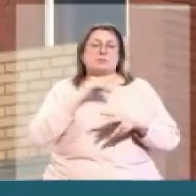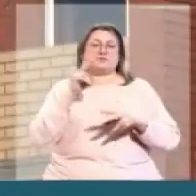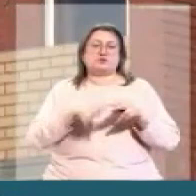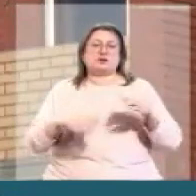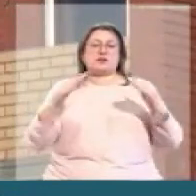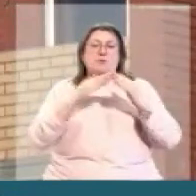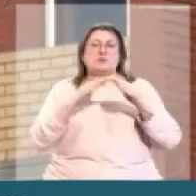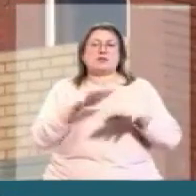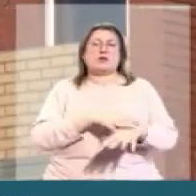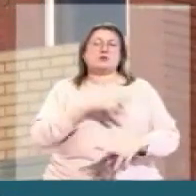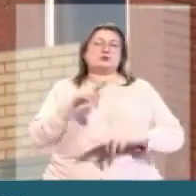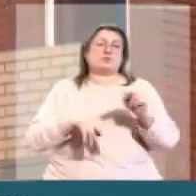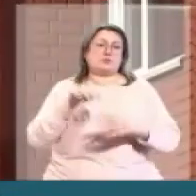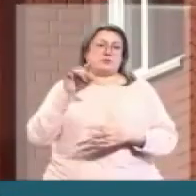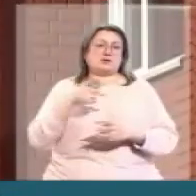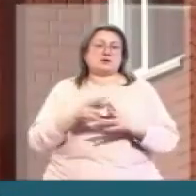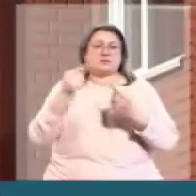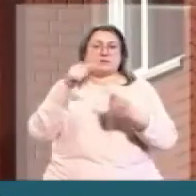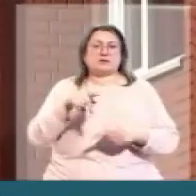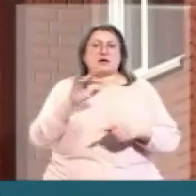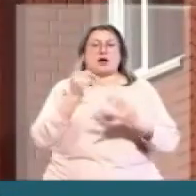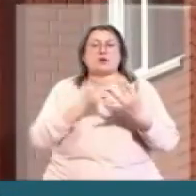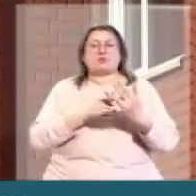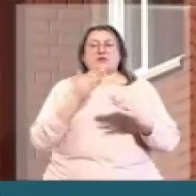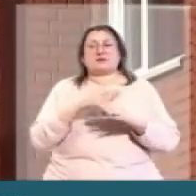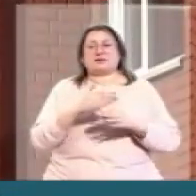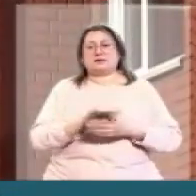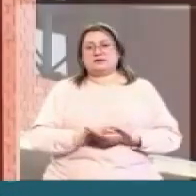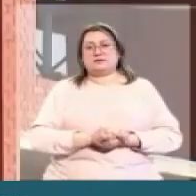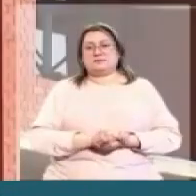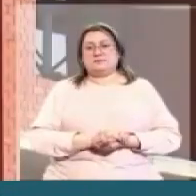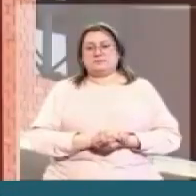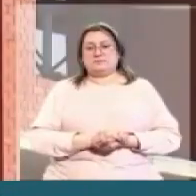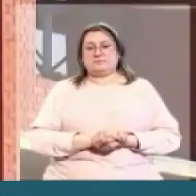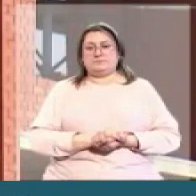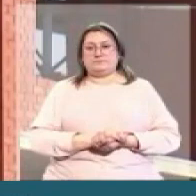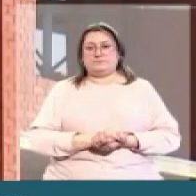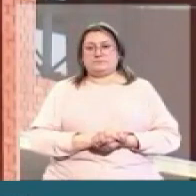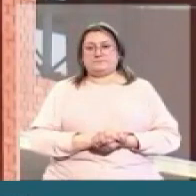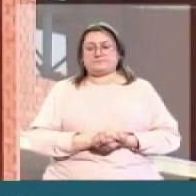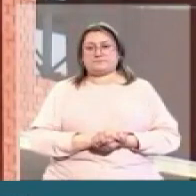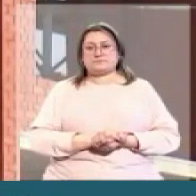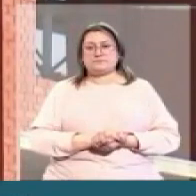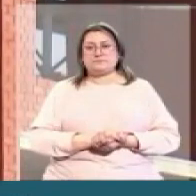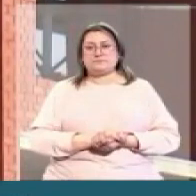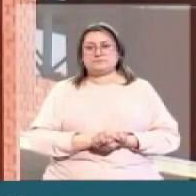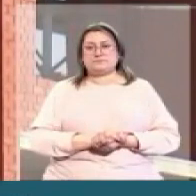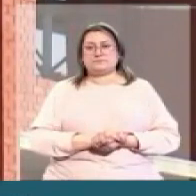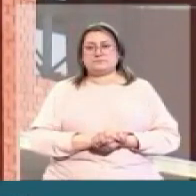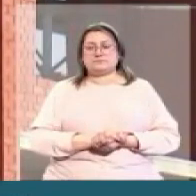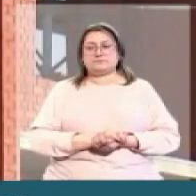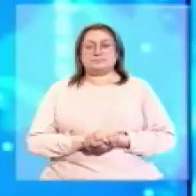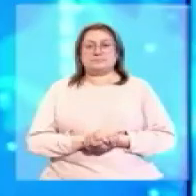завершению домов-долгостроев, которые предназначены для льготного кредитования. Айдана Папанина, Олжас Есенджигитов, телеканал